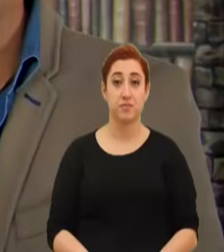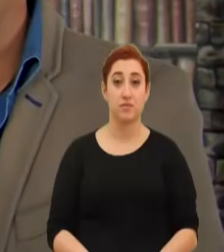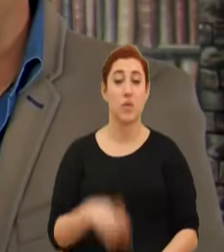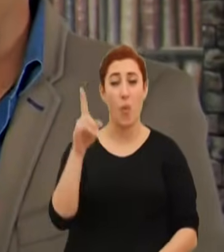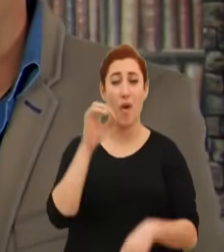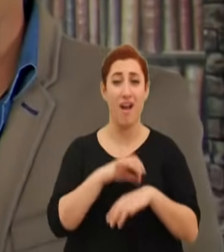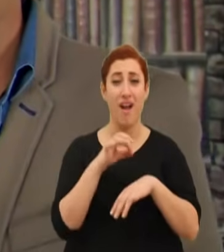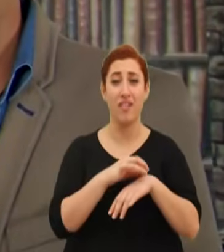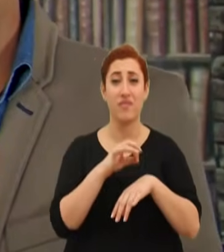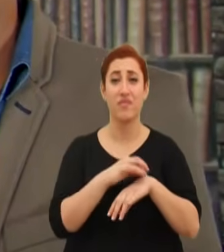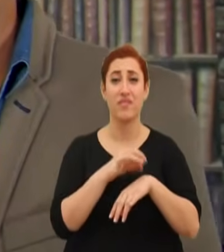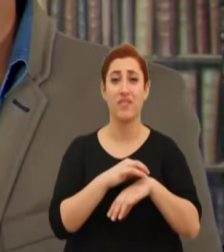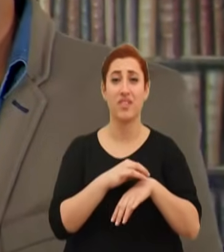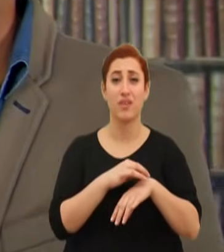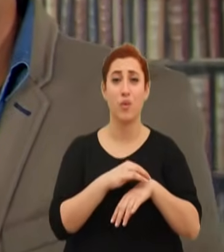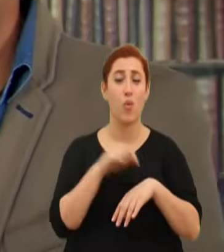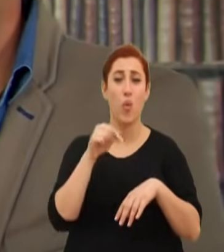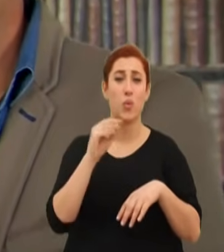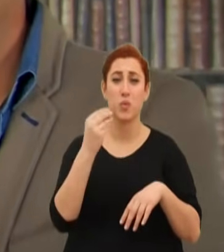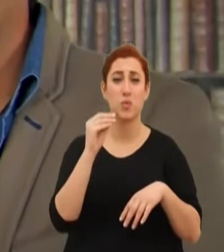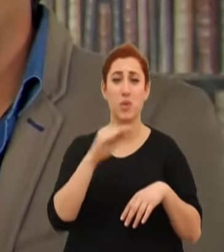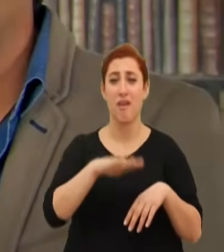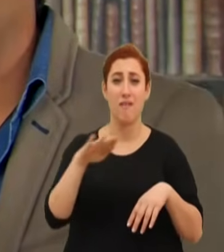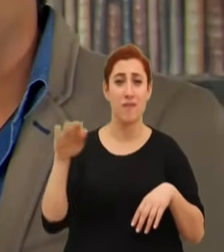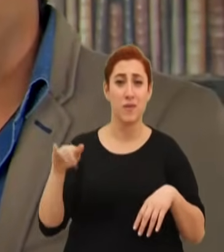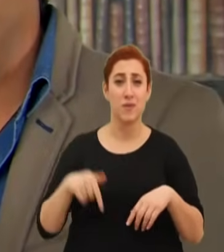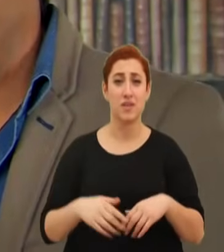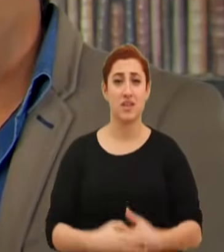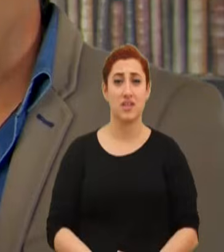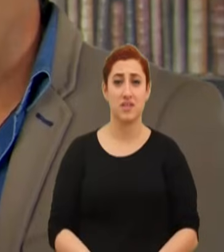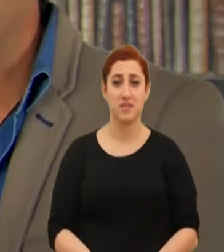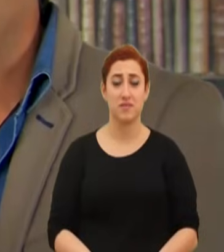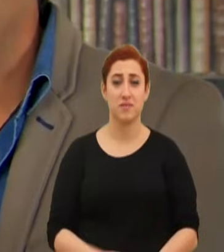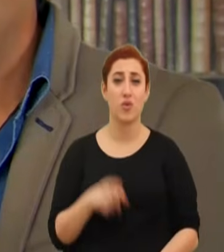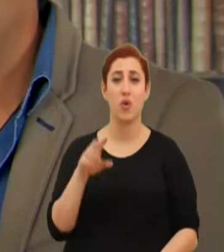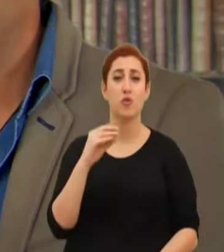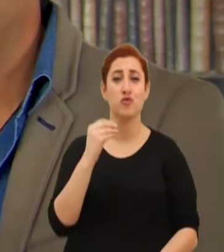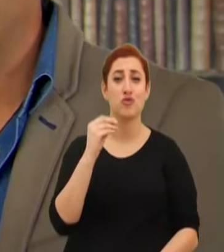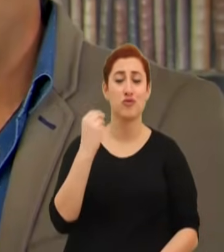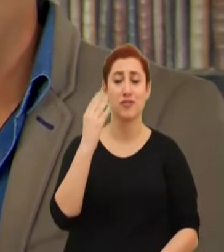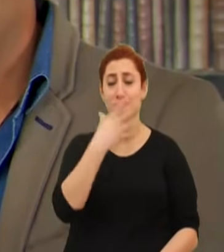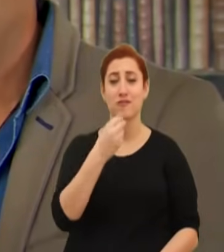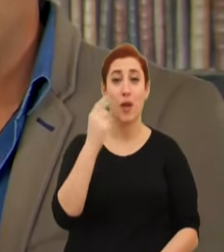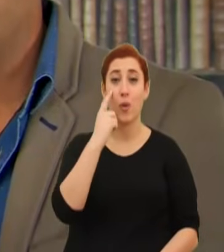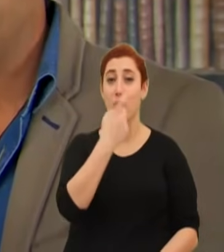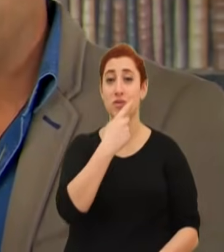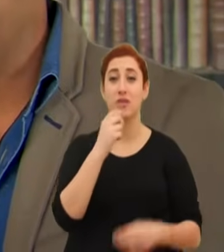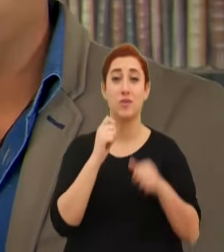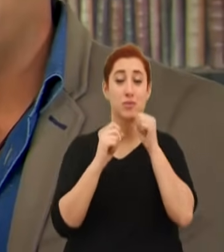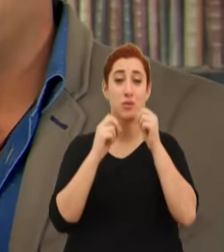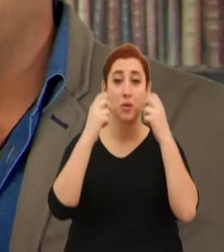O anda o küçücük yavrucukların o güzelim gözlerinden tomurcuk